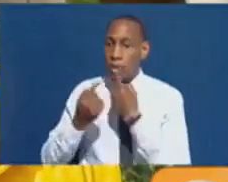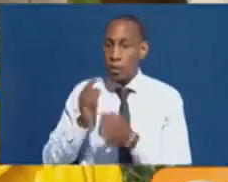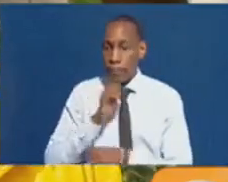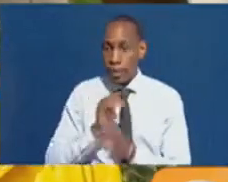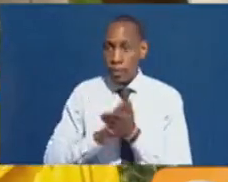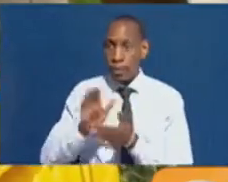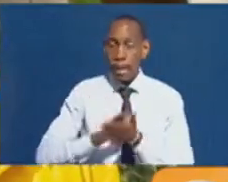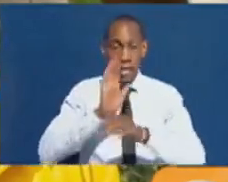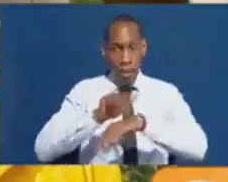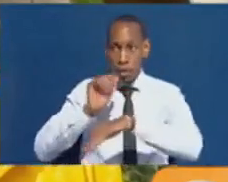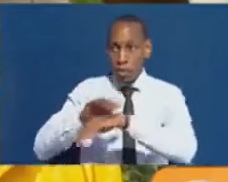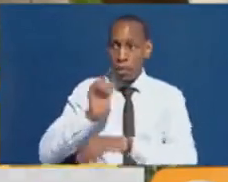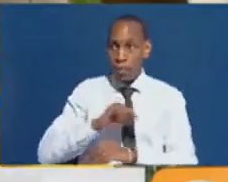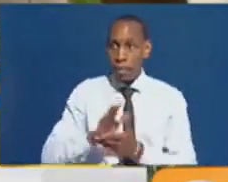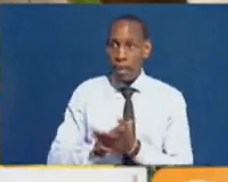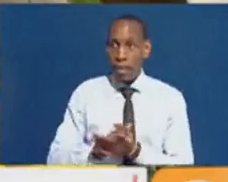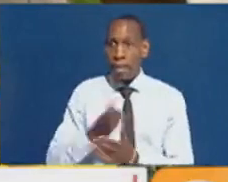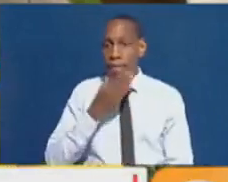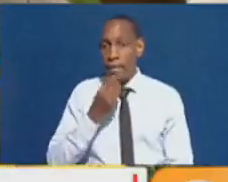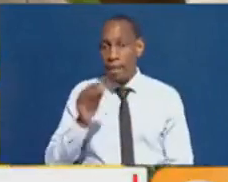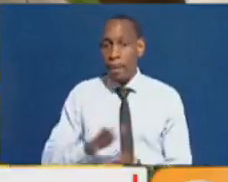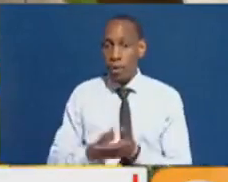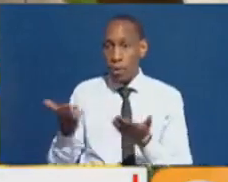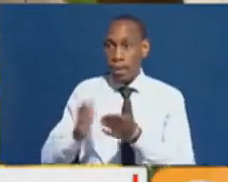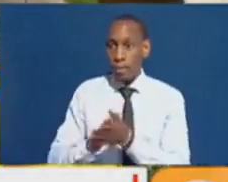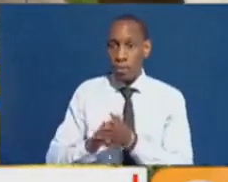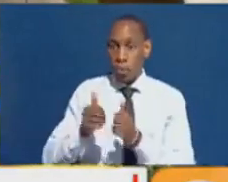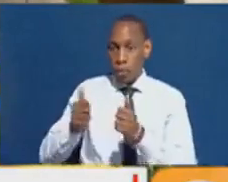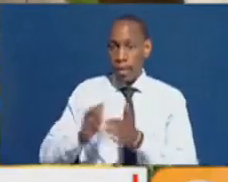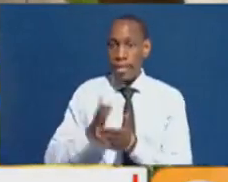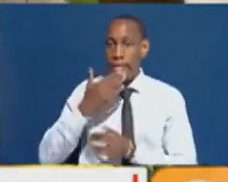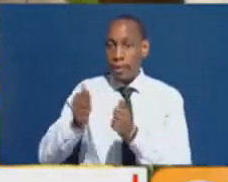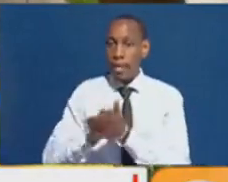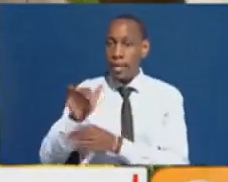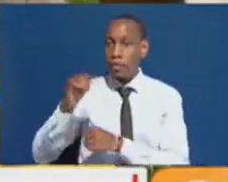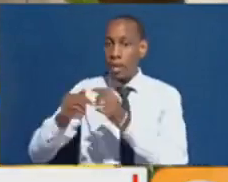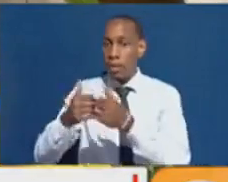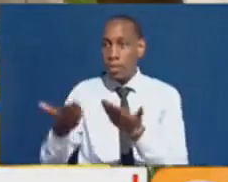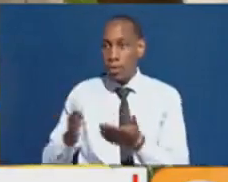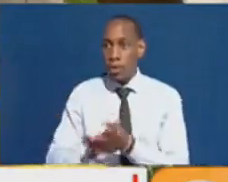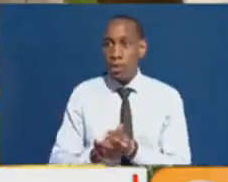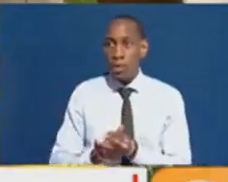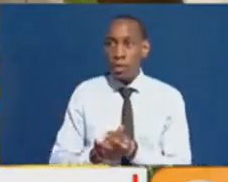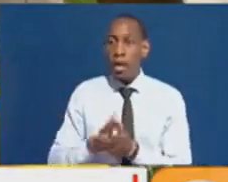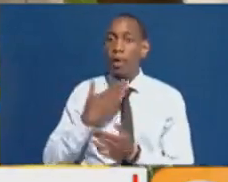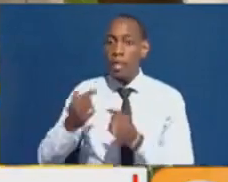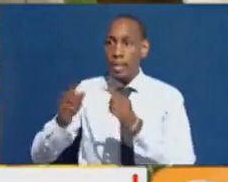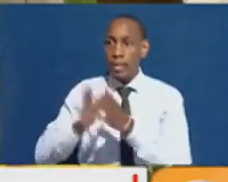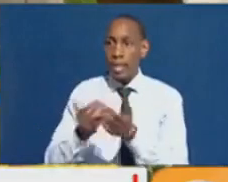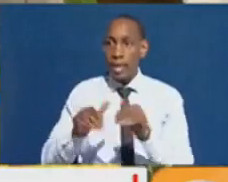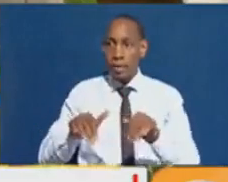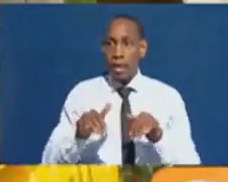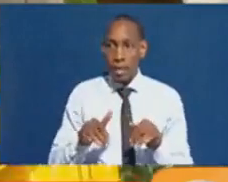aliniita. Mzai huko. Niko boa. Kamuliza umeendeleaje mzuri. Kamwambia nataka kwa wewe VD. Tena aliniambia nimngojee kwa zile